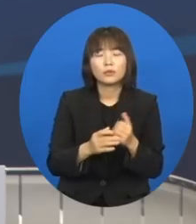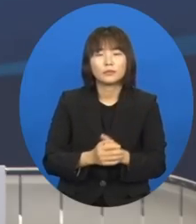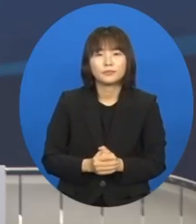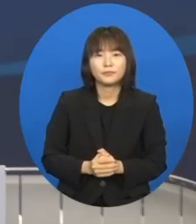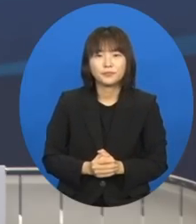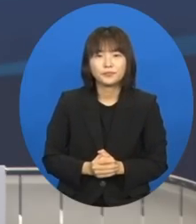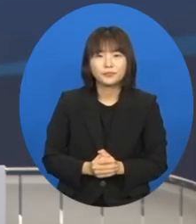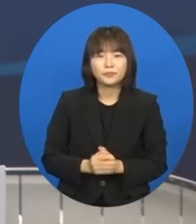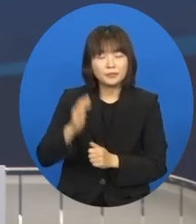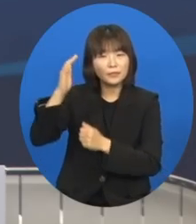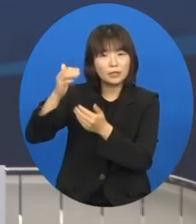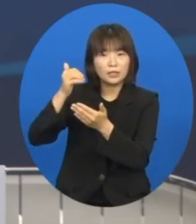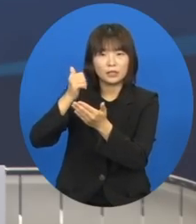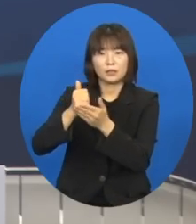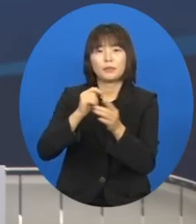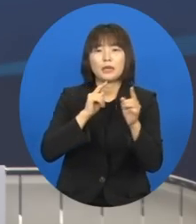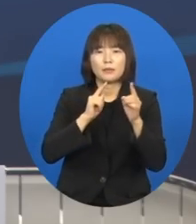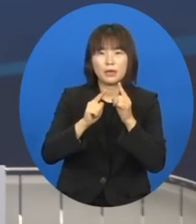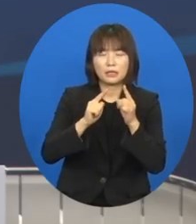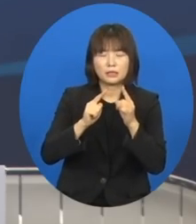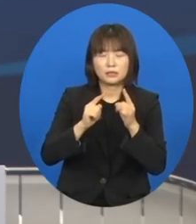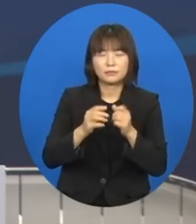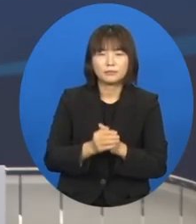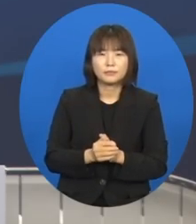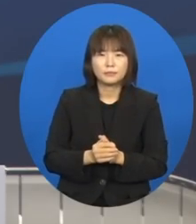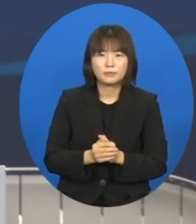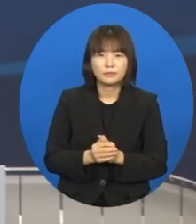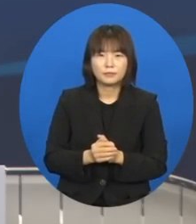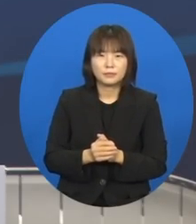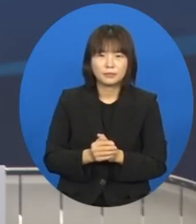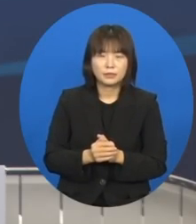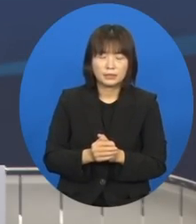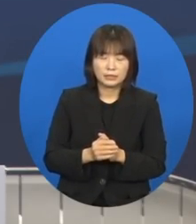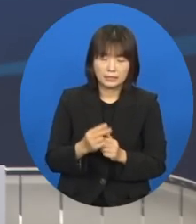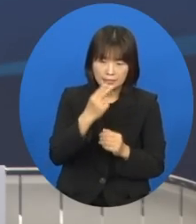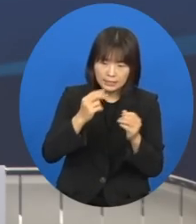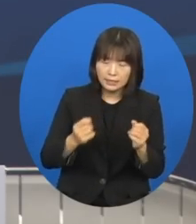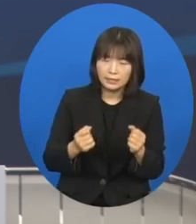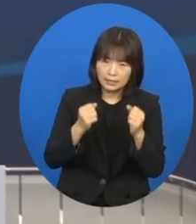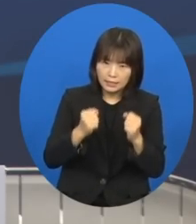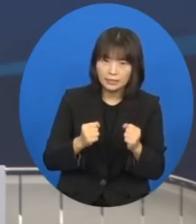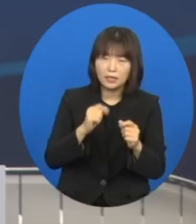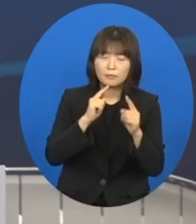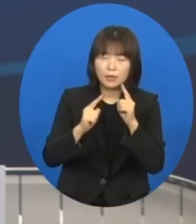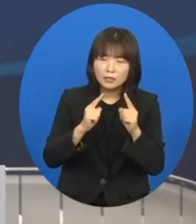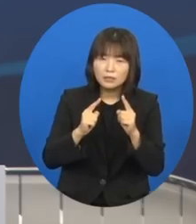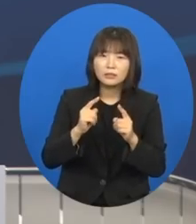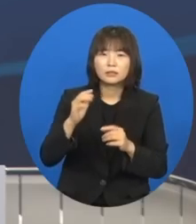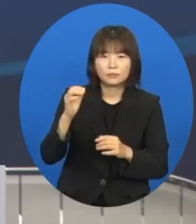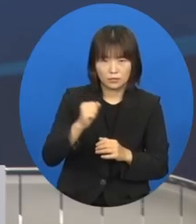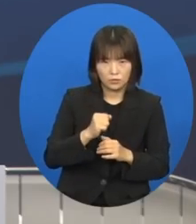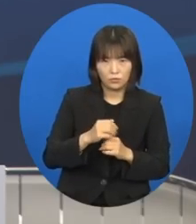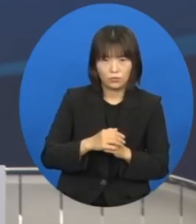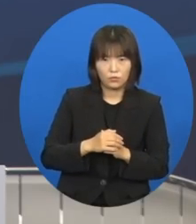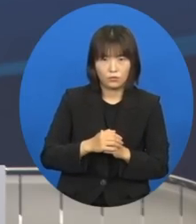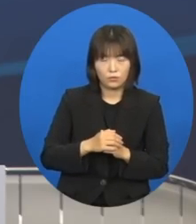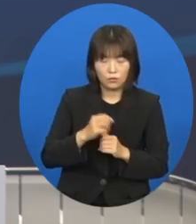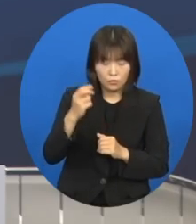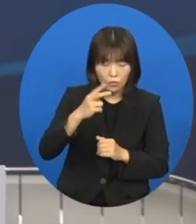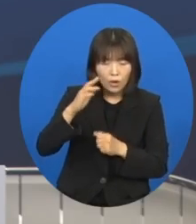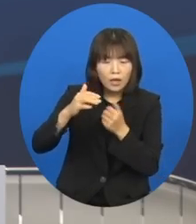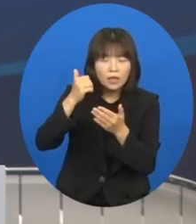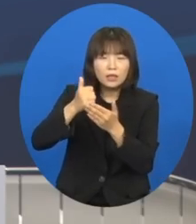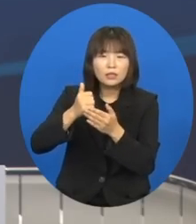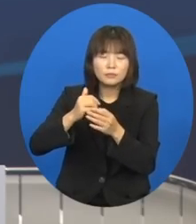곳곳에 하나님의 말씀이 살아있는 말씀으로 우리를 구원하고 우리를 부르시는 하나님의 사랑의 눈물이라는 것을 우리가 깨달을